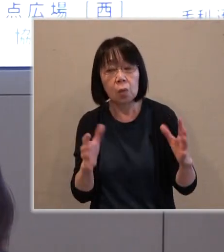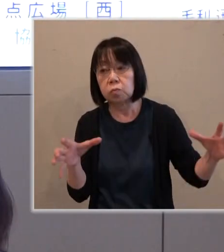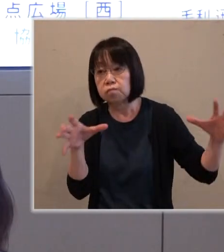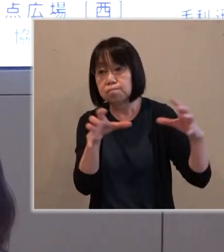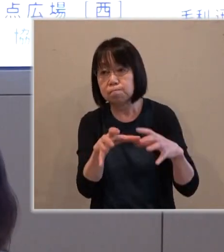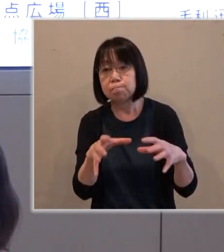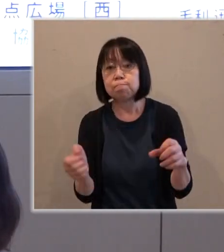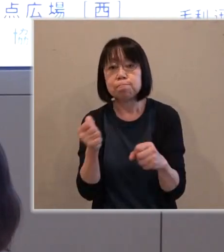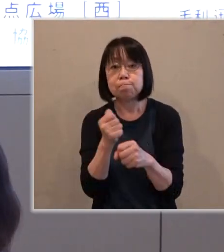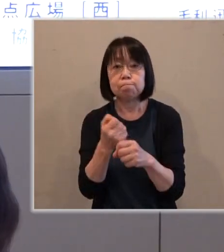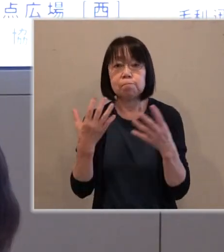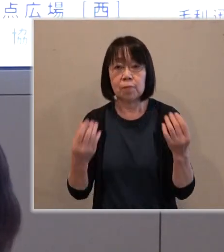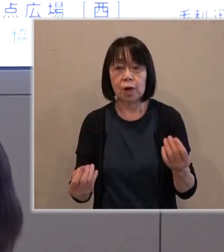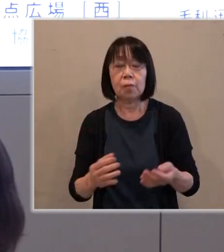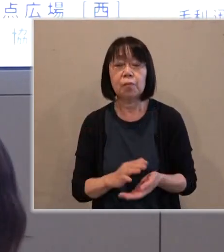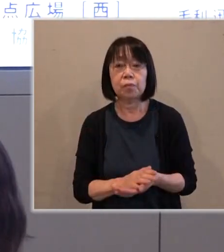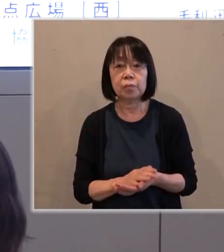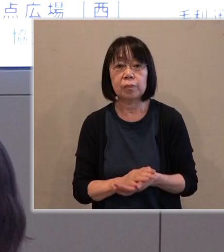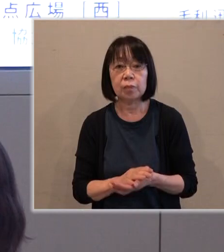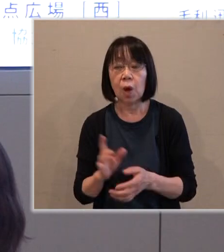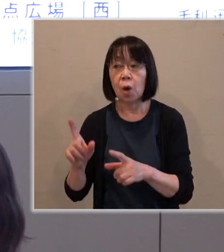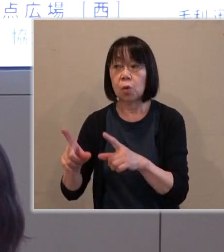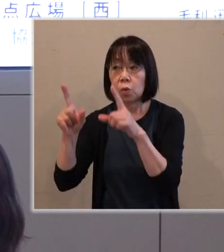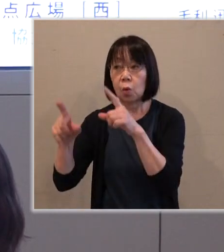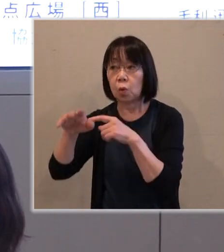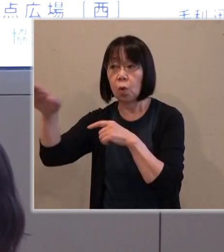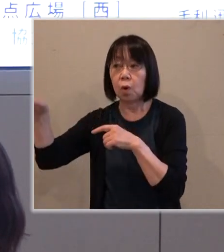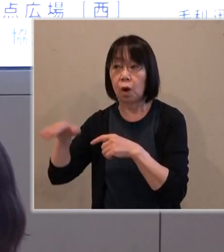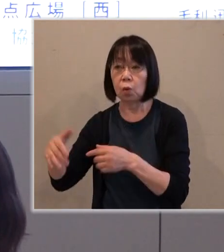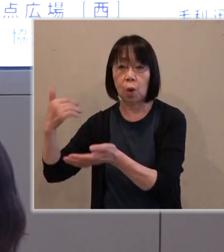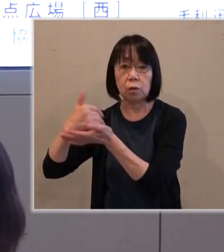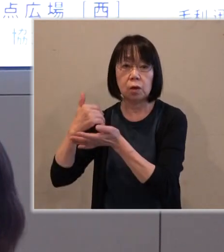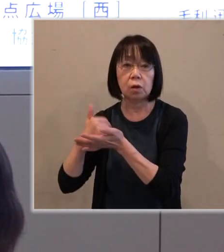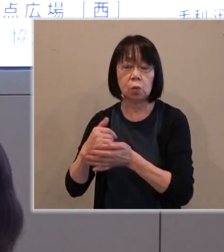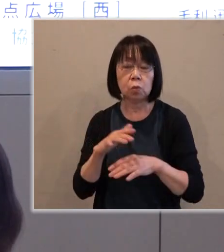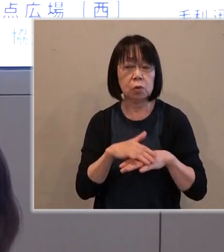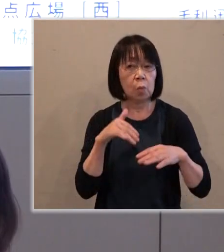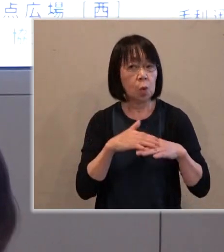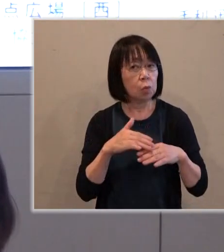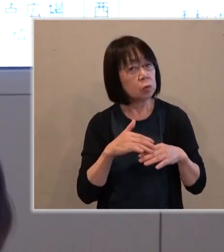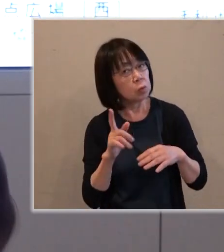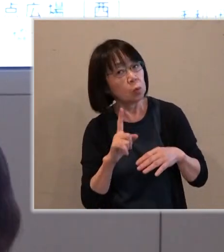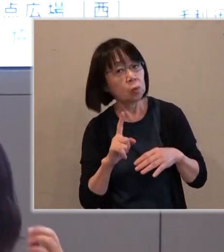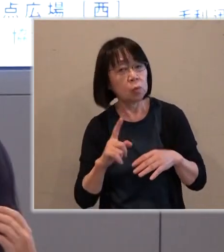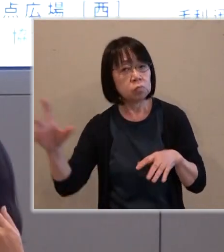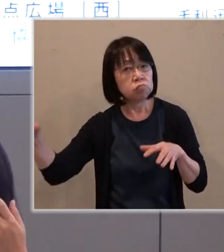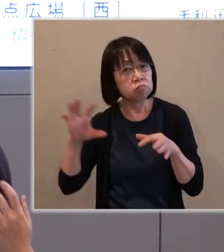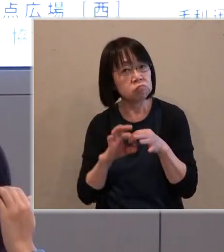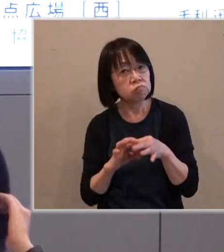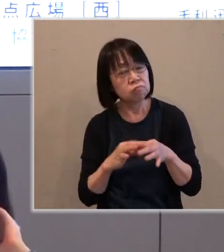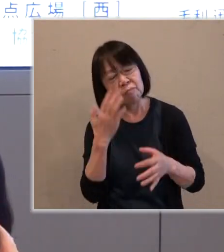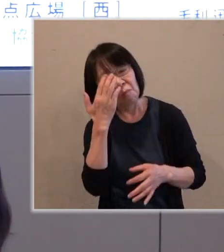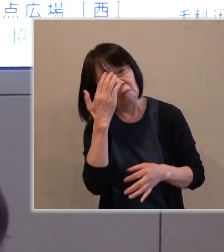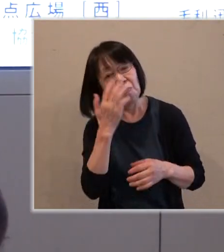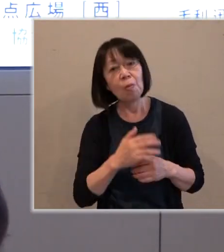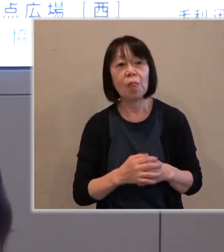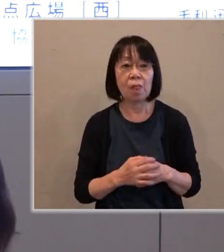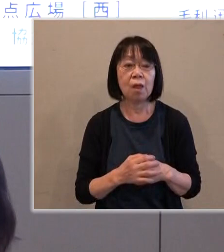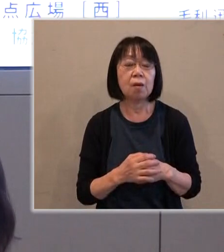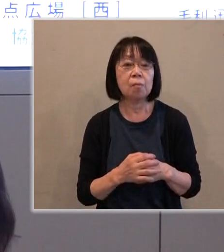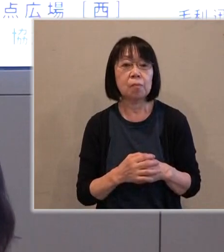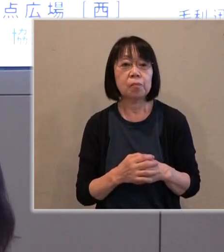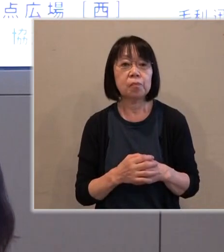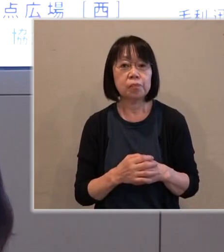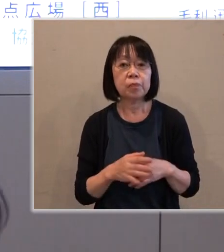。ということでですね、東京側からの話だけだと、なかなかこう札幌でじゃあどうしていけばいいのかっていうところが見えにくくなってくるところがあると思うので